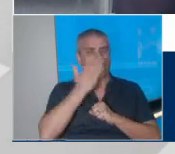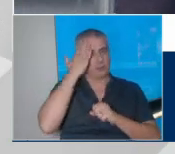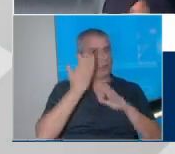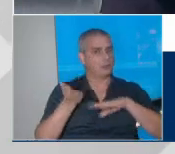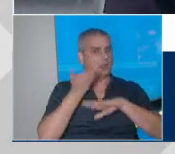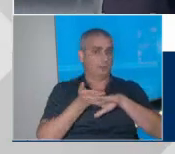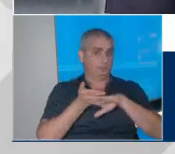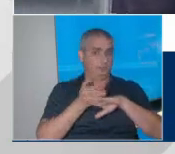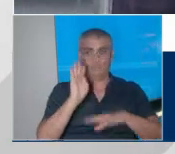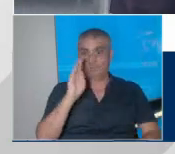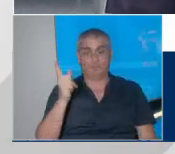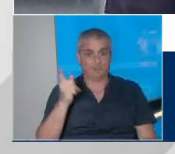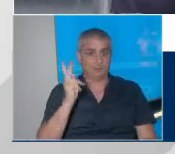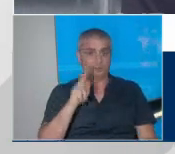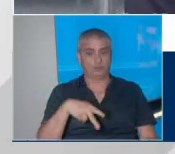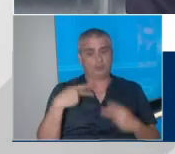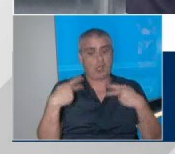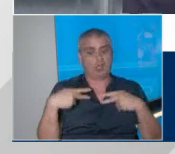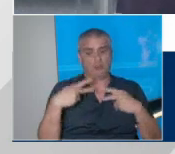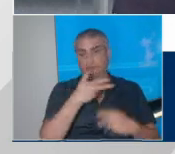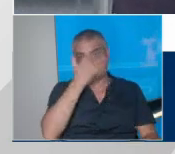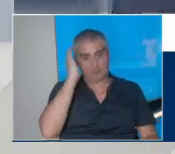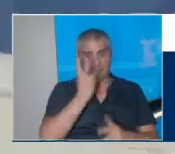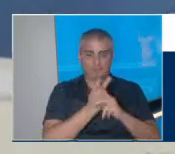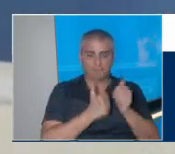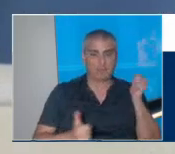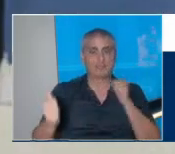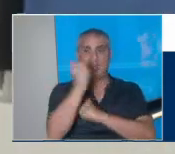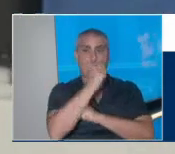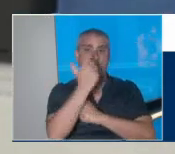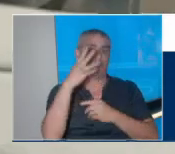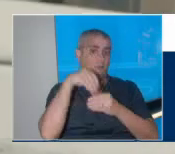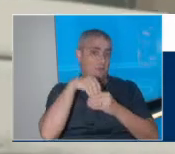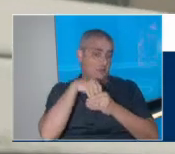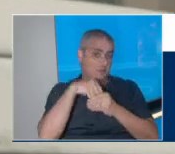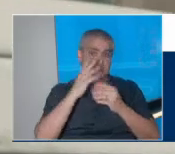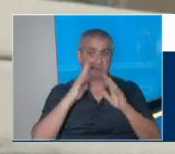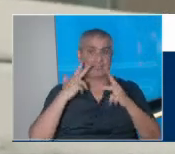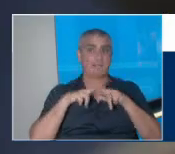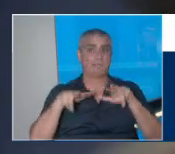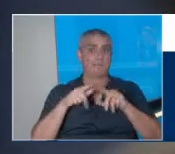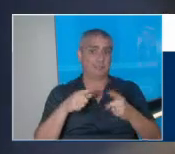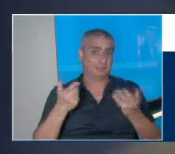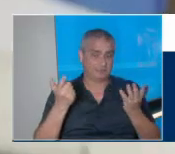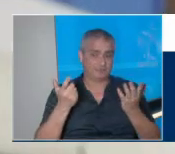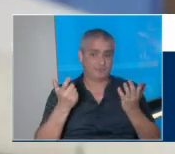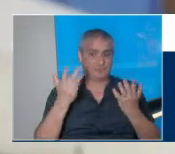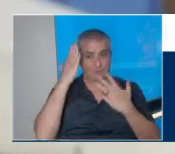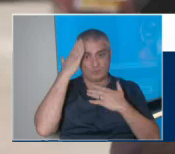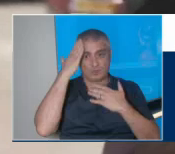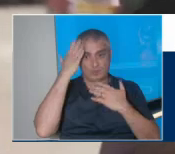תודעה, לנתניהו יש חשש שלפיד יעקוף אותו במנדטים, תיווצר כאן מצב